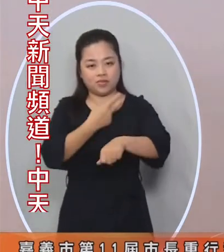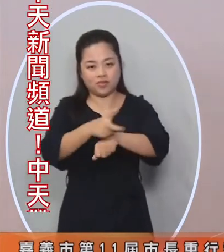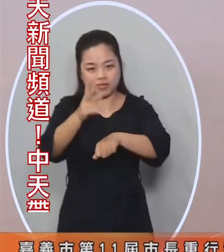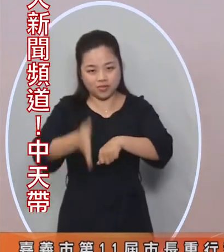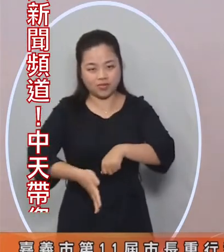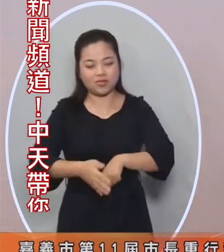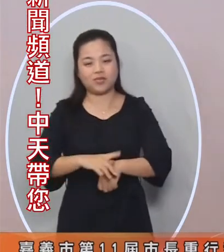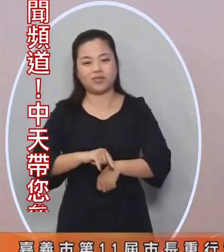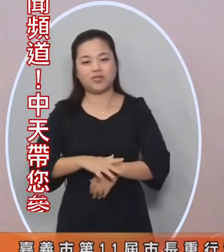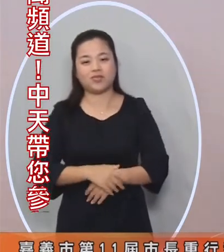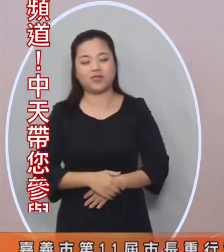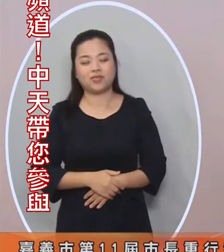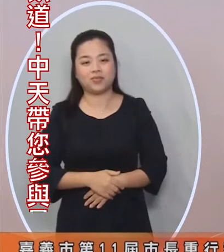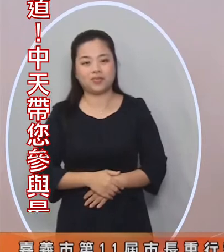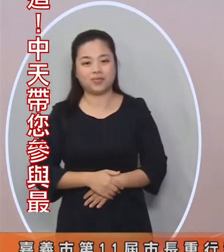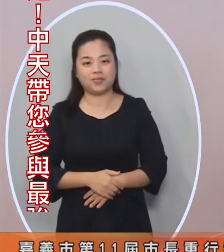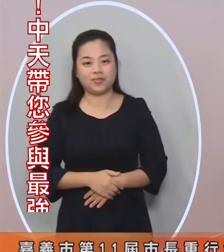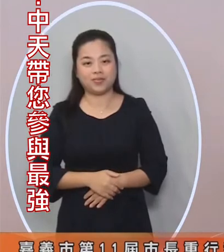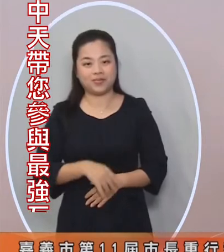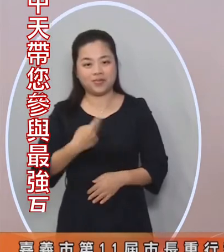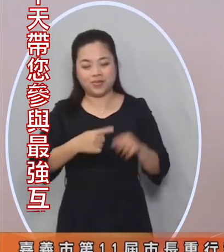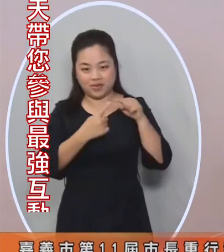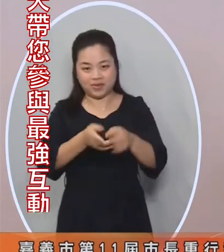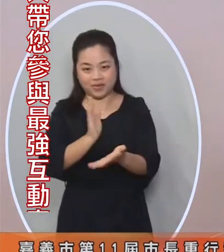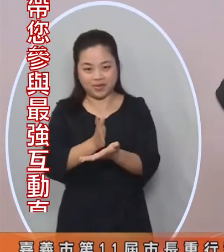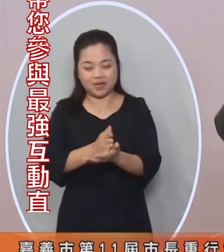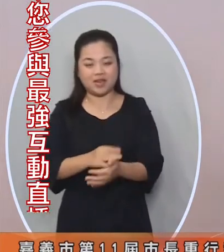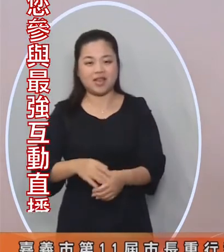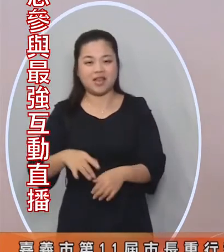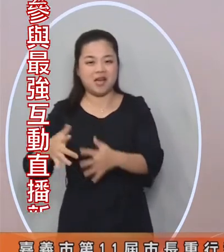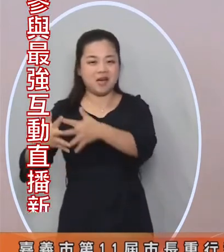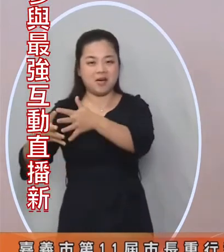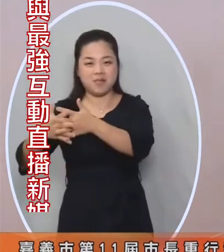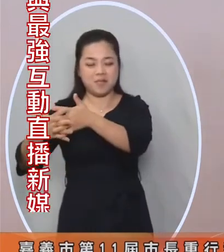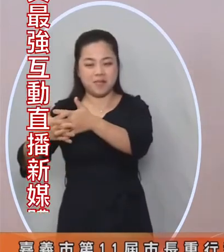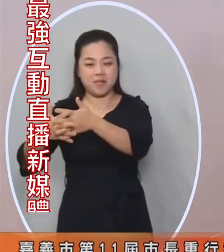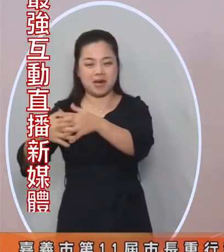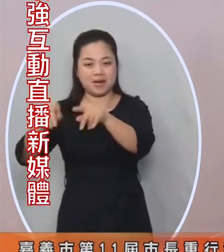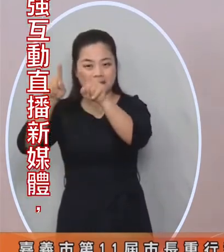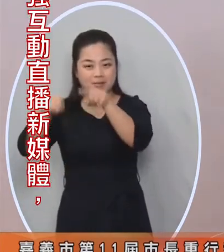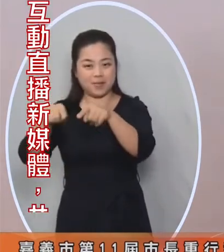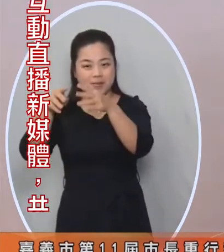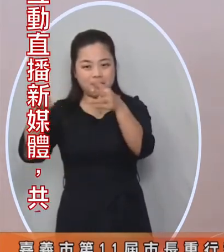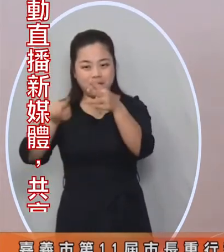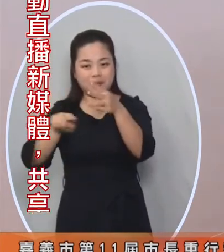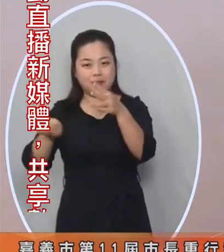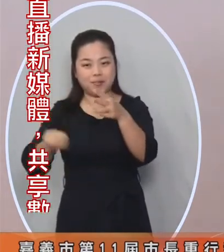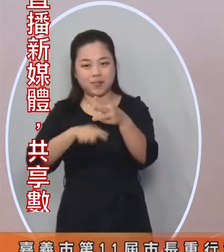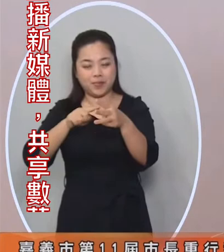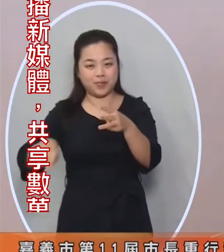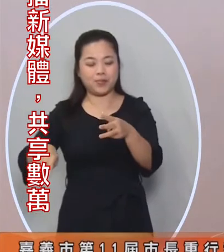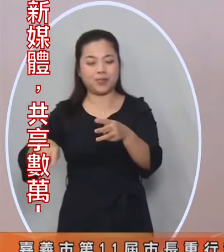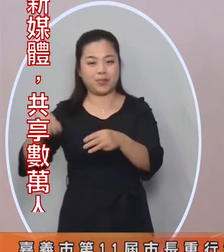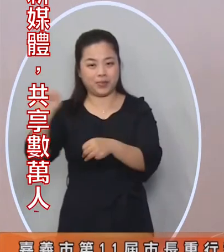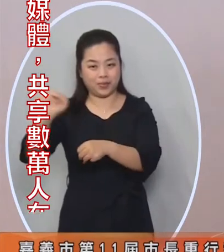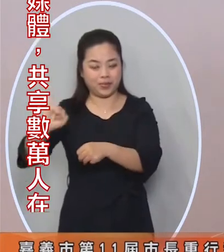讲，吼，真过来，伊像个佩洛西访台，你中国用电子战咧，啊，要